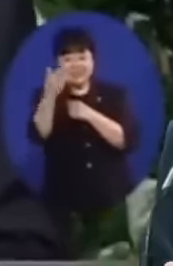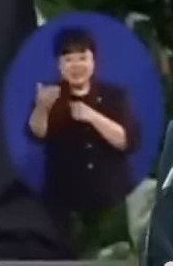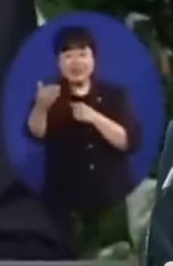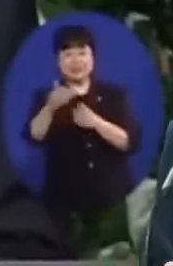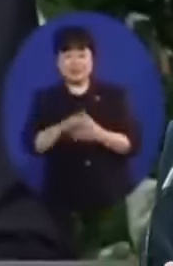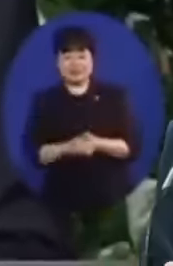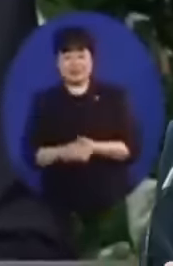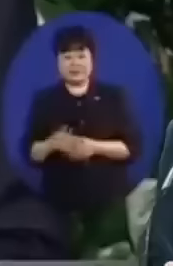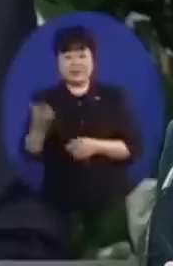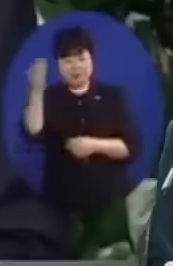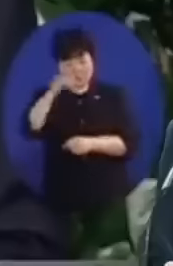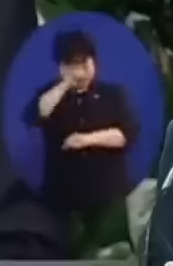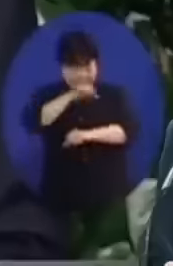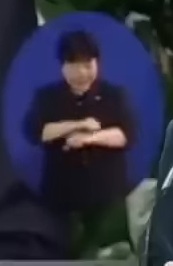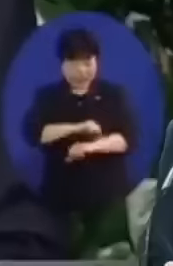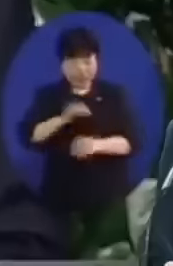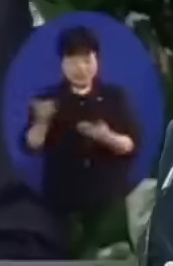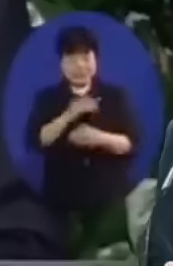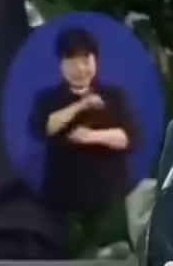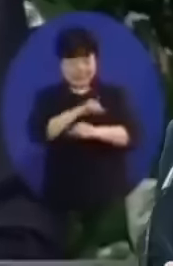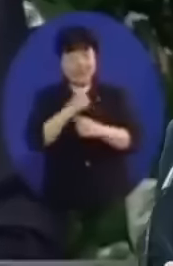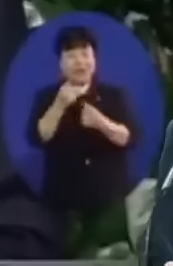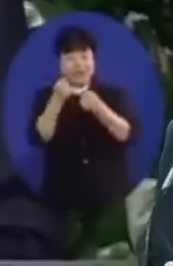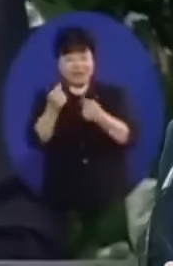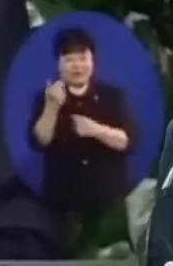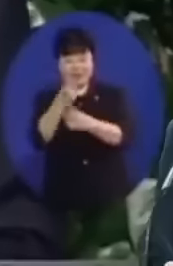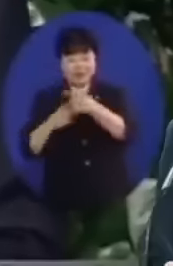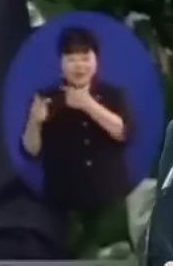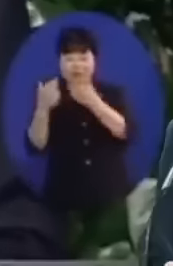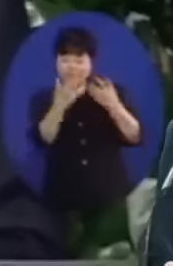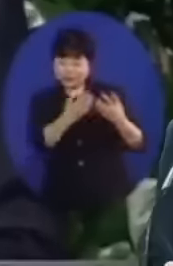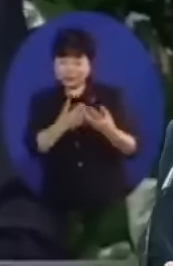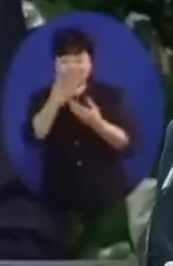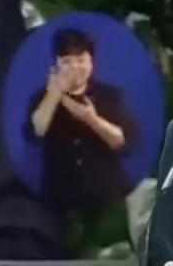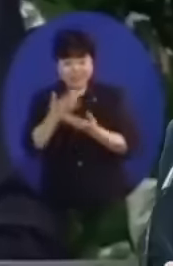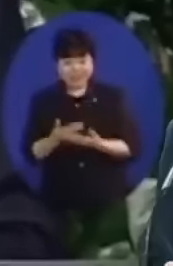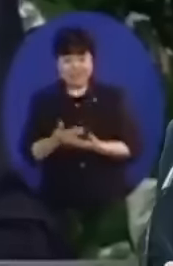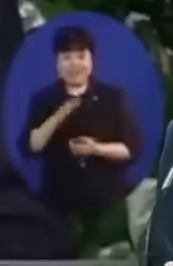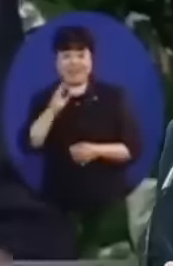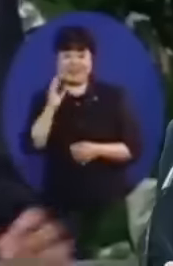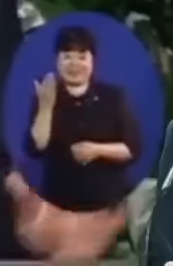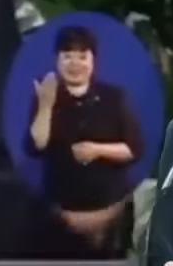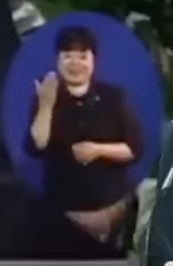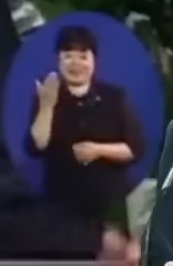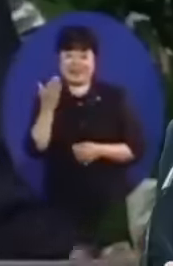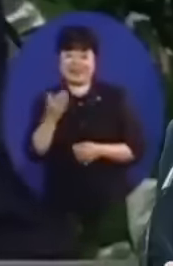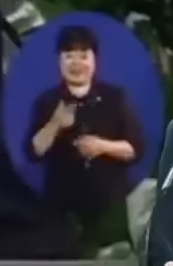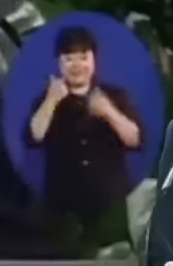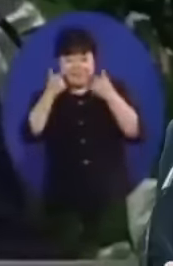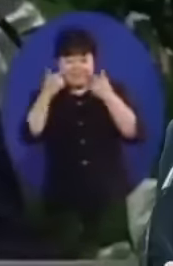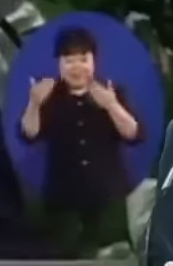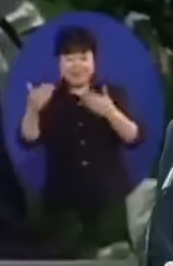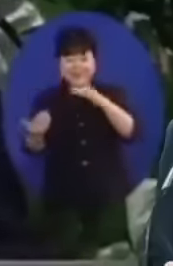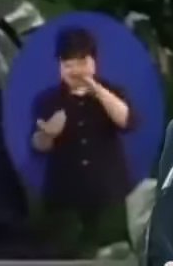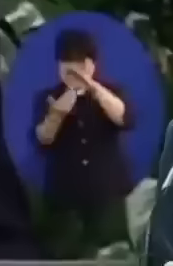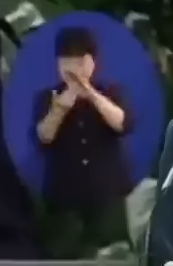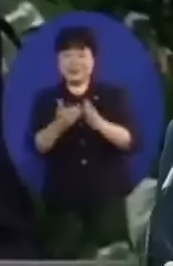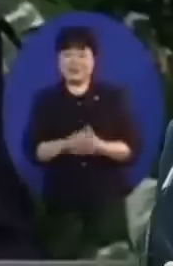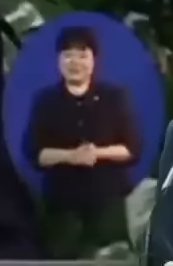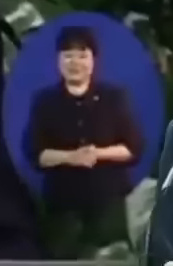모두 다 영혼이 잘 됨 같이 범사의 잘 됨에 강건하고 생명으로 또 넘치게 얻는 것이기 때문에 반드시 이루어지는